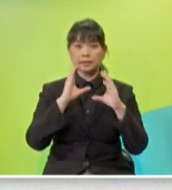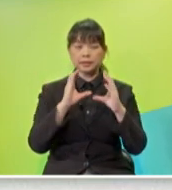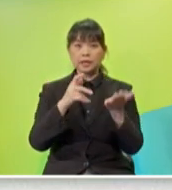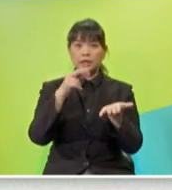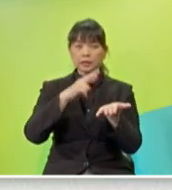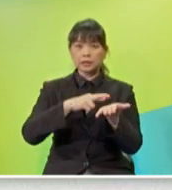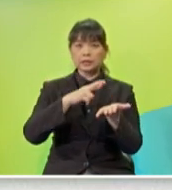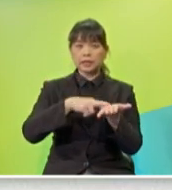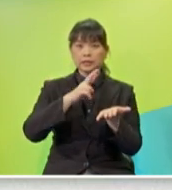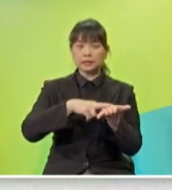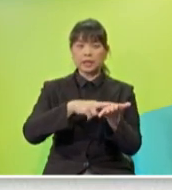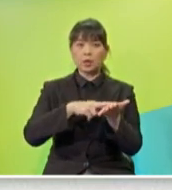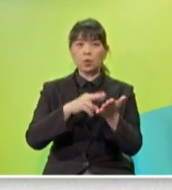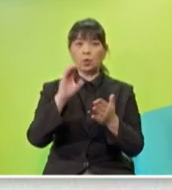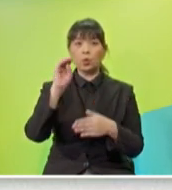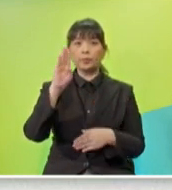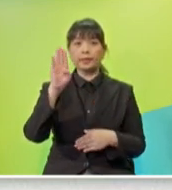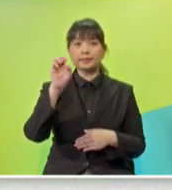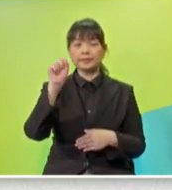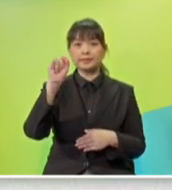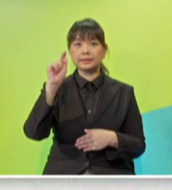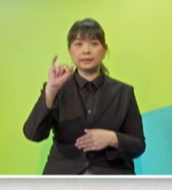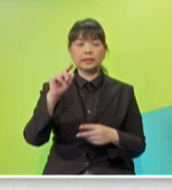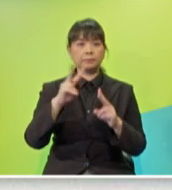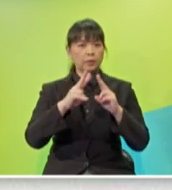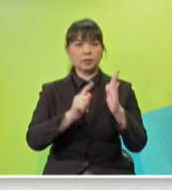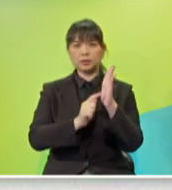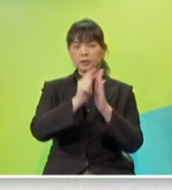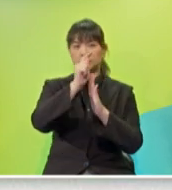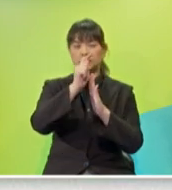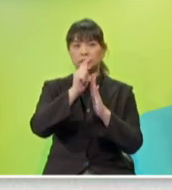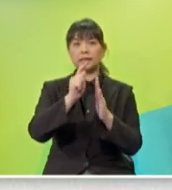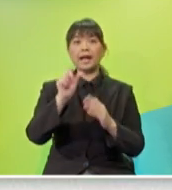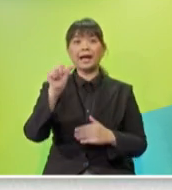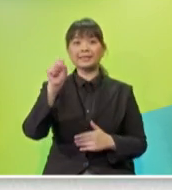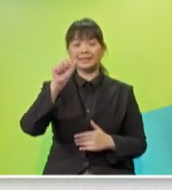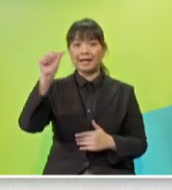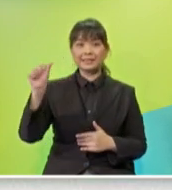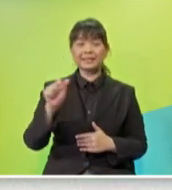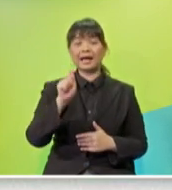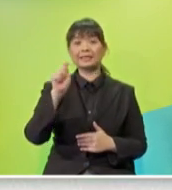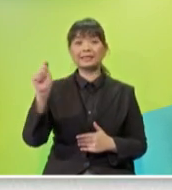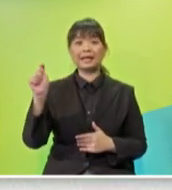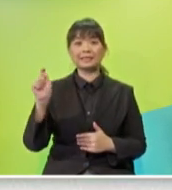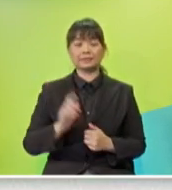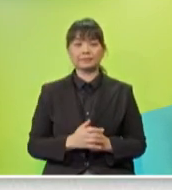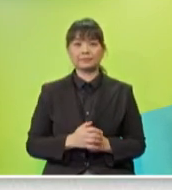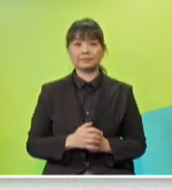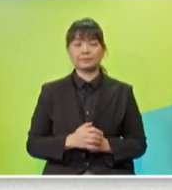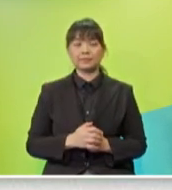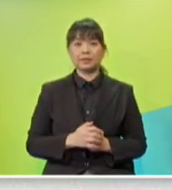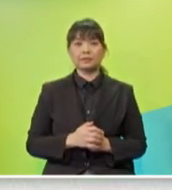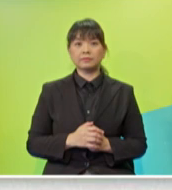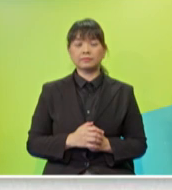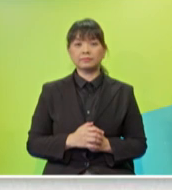obesiti negara ini adalah tertinggi di Asia Tenggara jadi itu sebanyak 15 kepuluhan 600